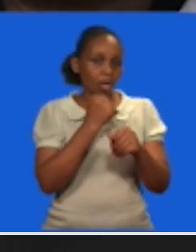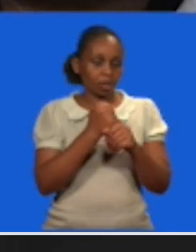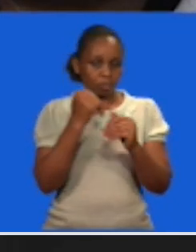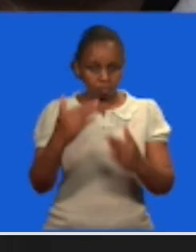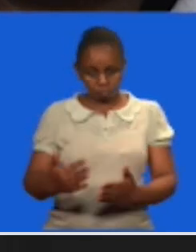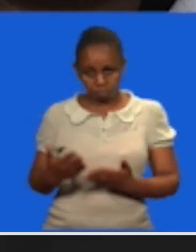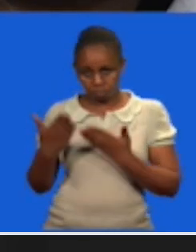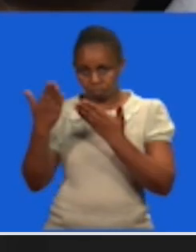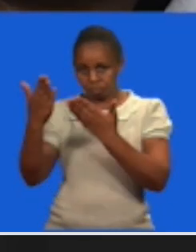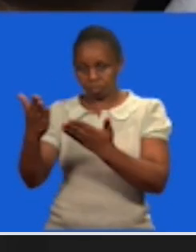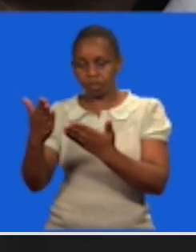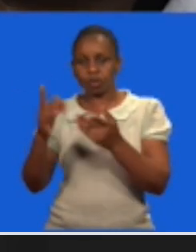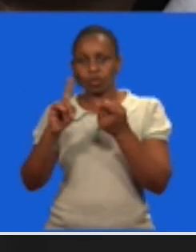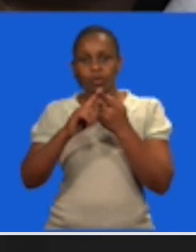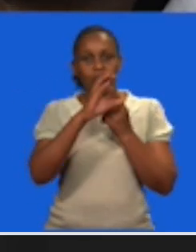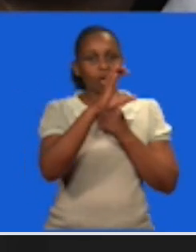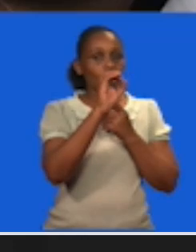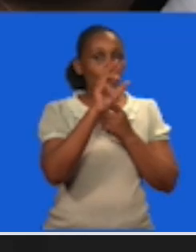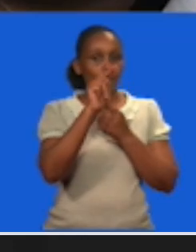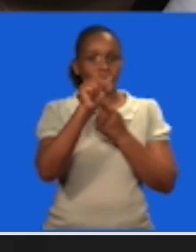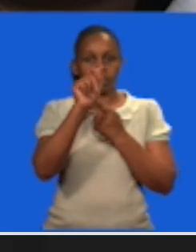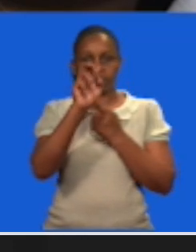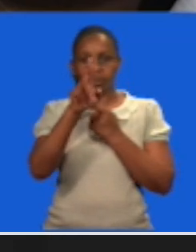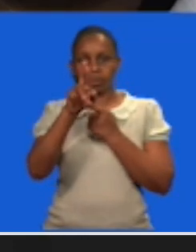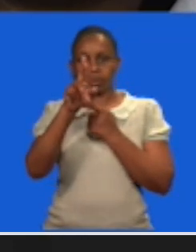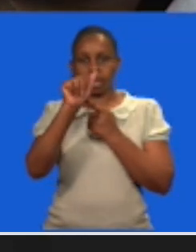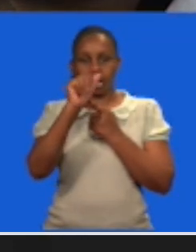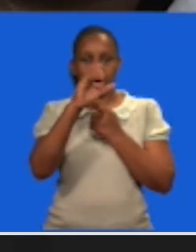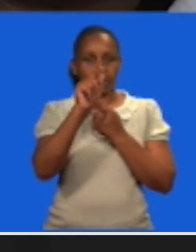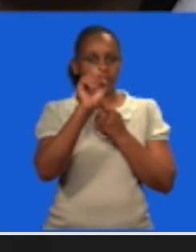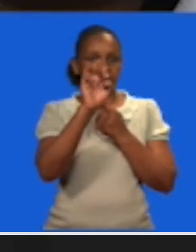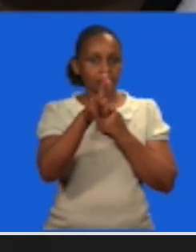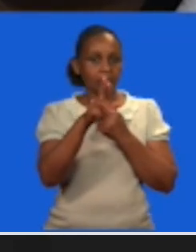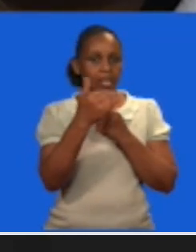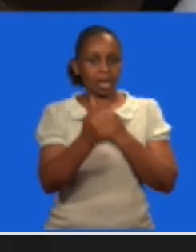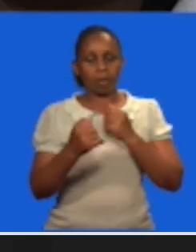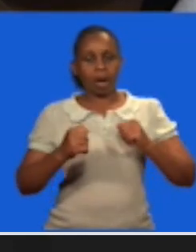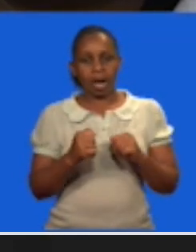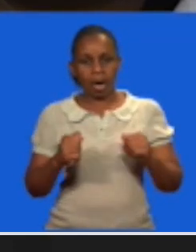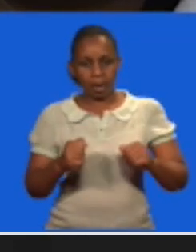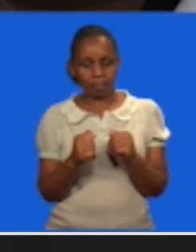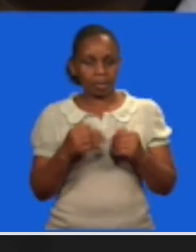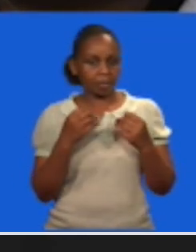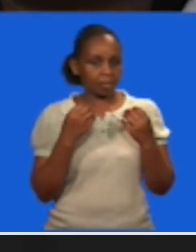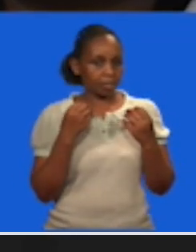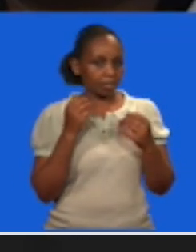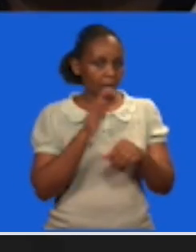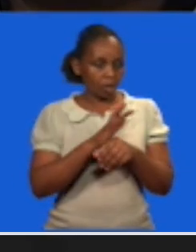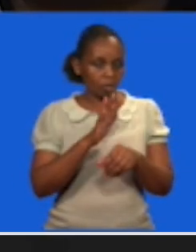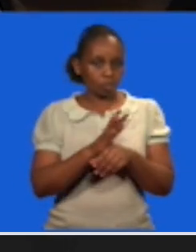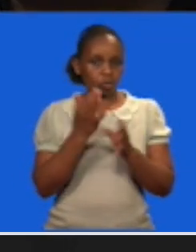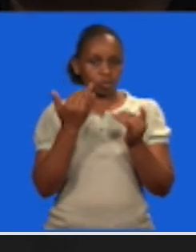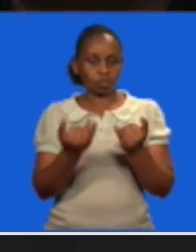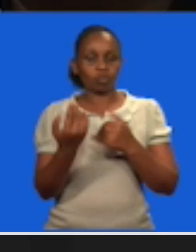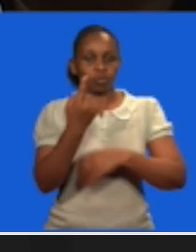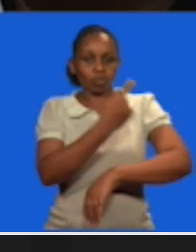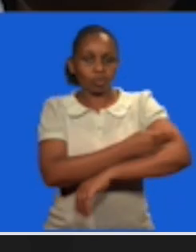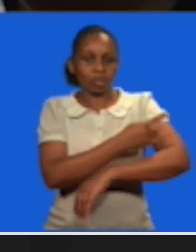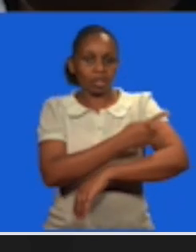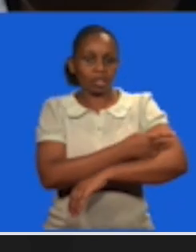ameanza kazi. Tumehand over kwa contractor kwa niaba ya governor na tuko na furaha sana.